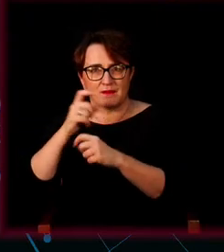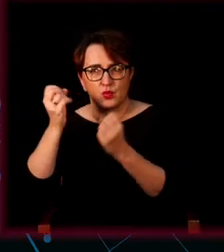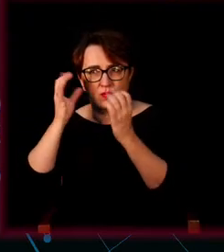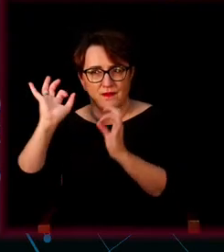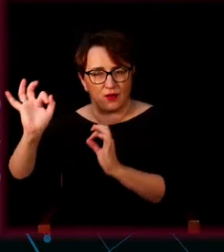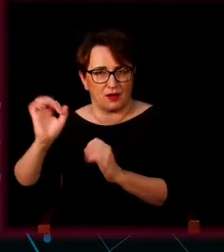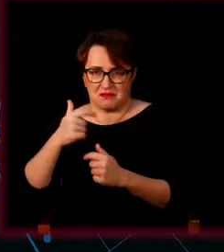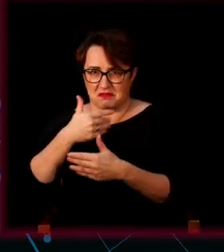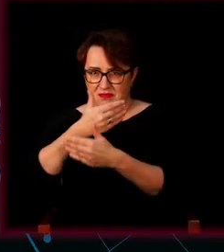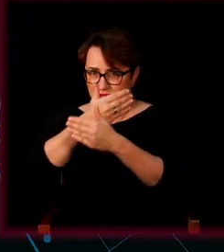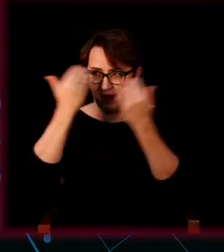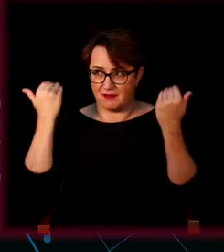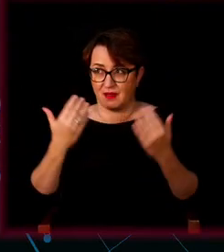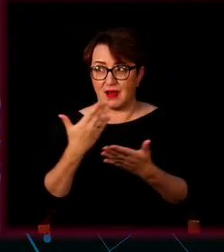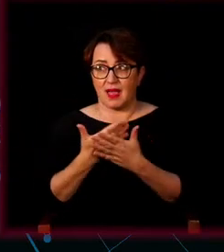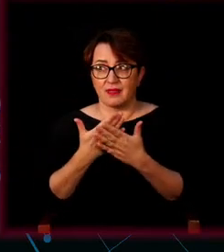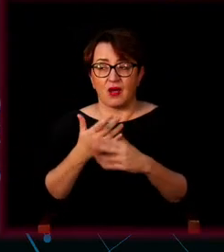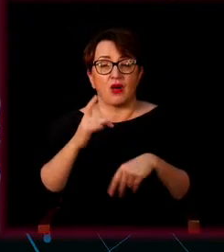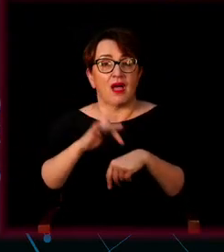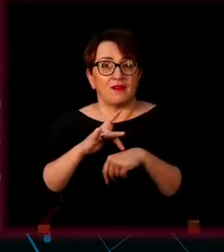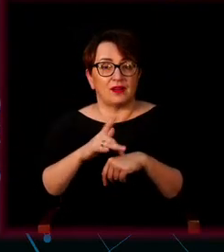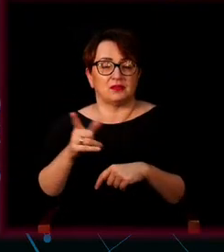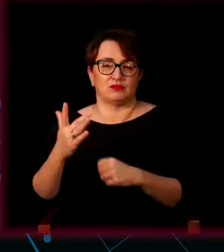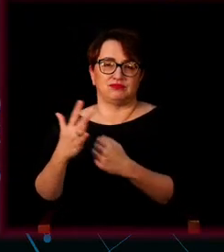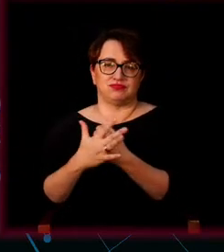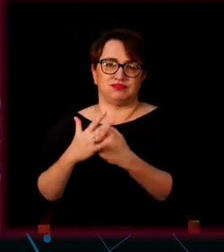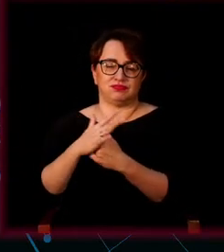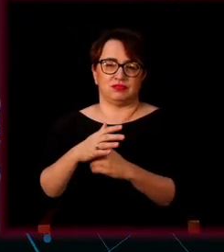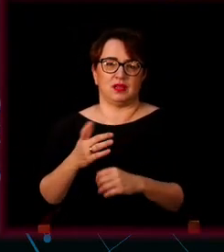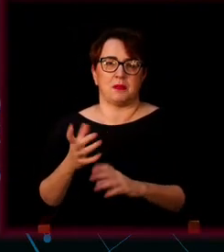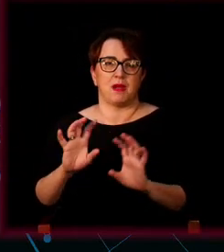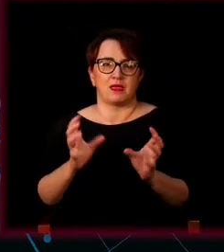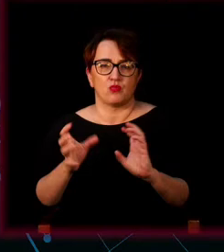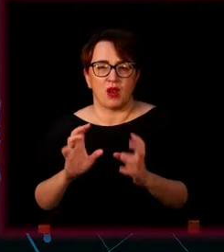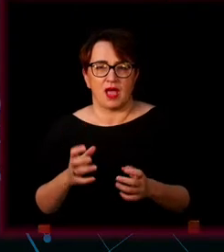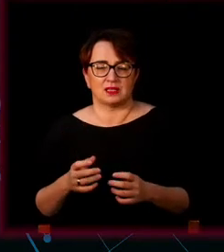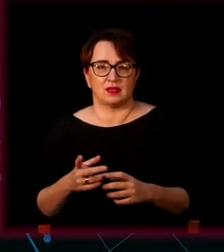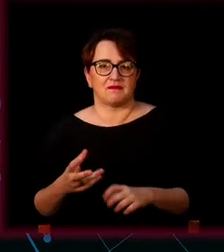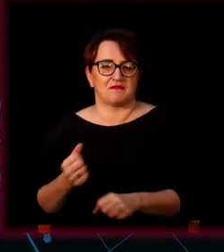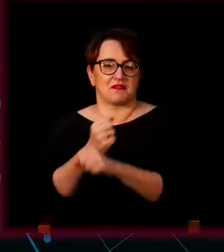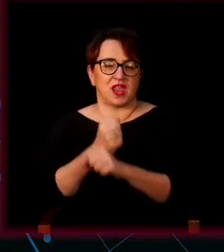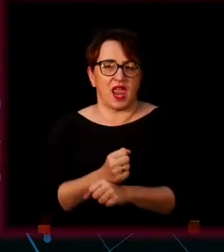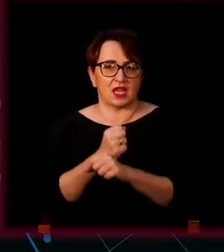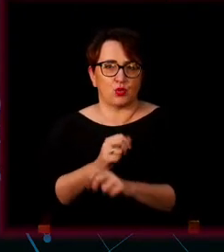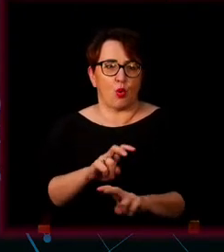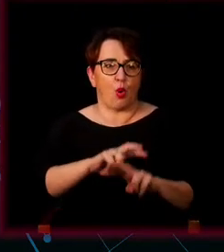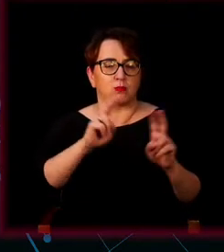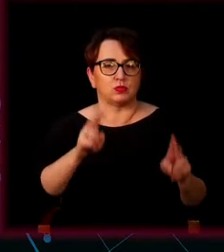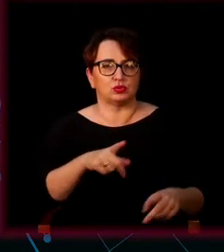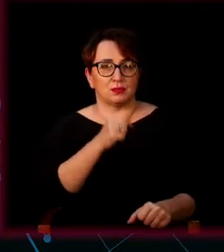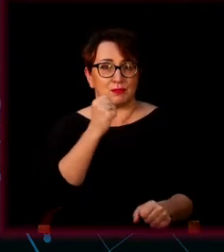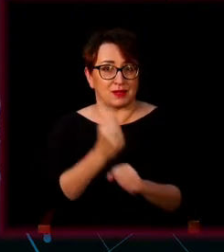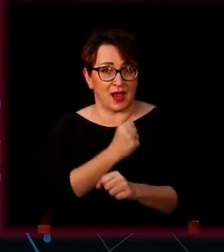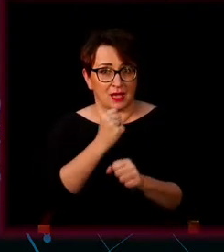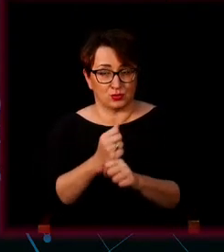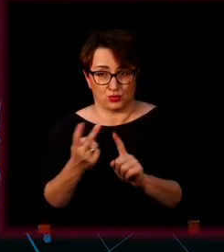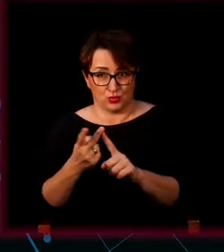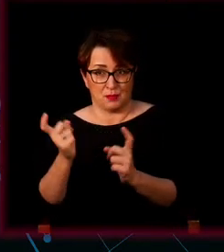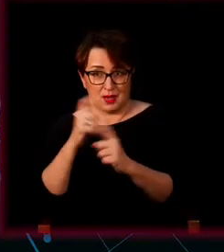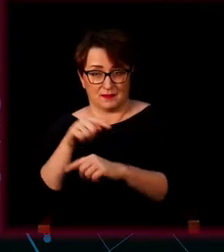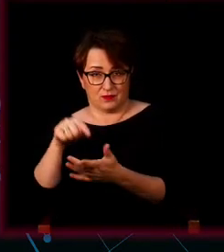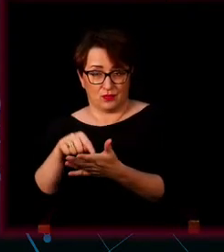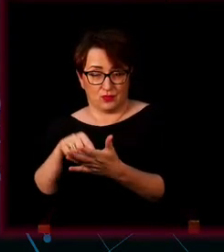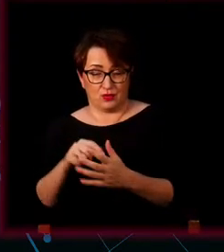kultury. Więc w rezultacie daje się po prostu oszukać, daje się manipulować, zostaje uwięziony w takim obozie pracy, w tym drugim państwie